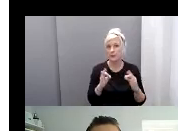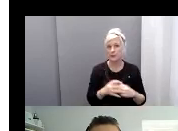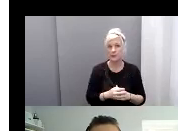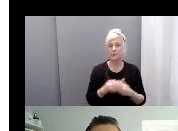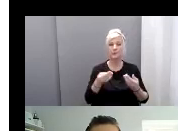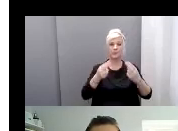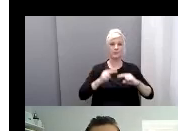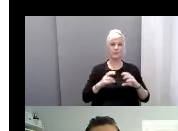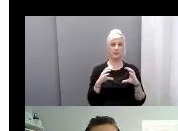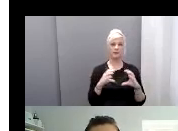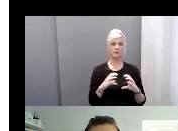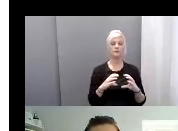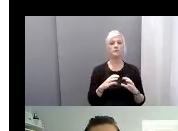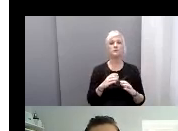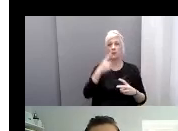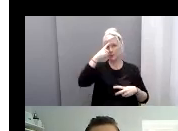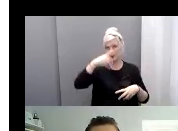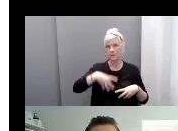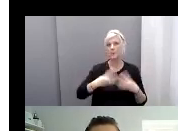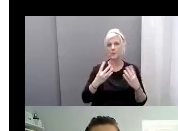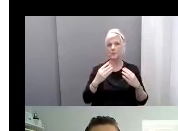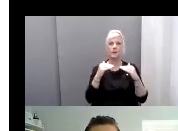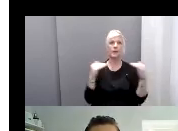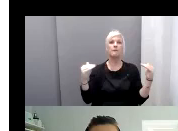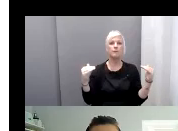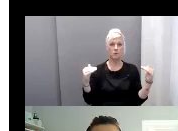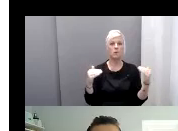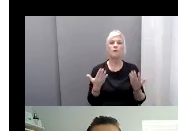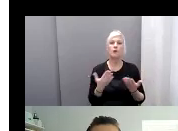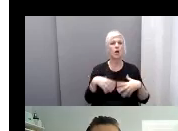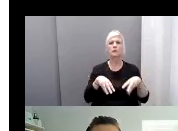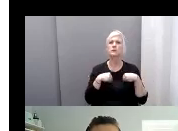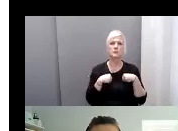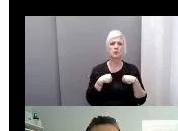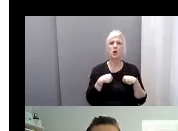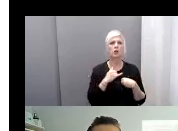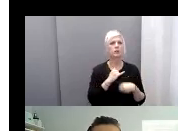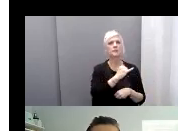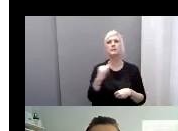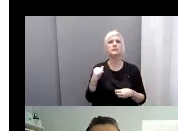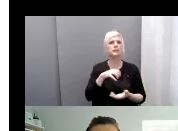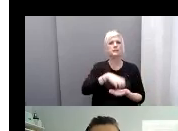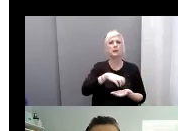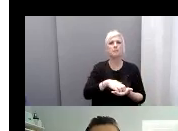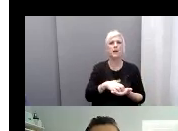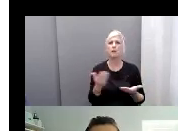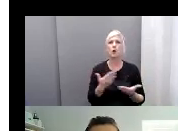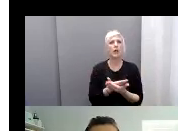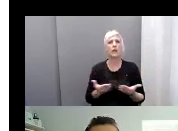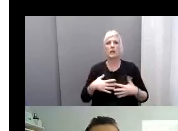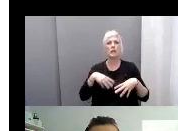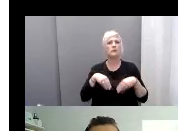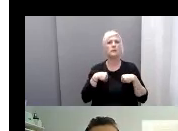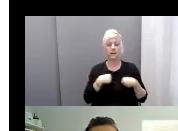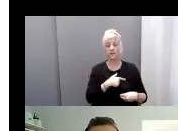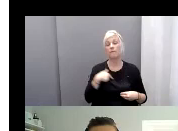den kulturella nivån och vad som anses acceptabelt och inte i samhället. Och detta lär vi oss från barndomen och